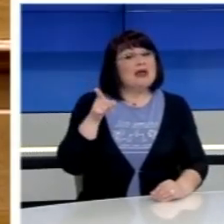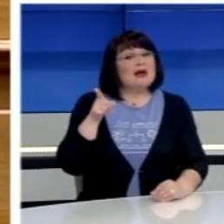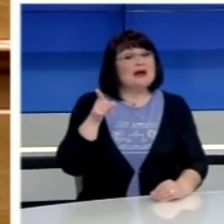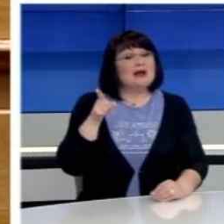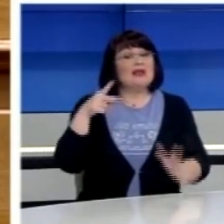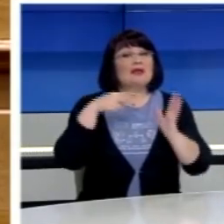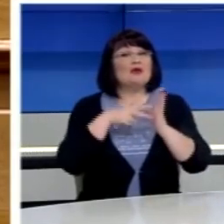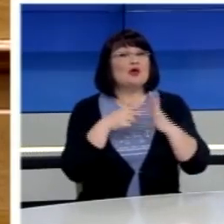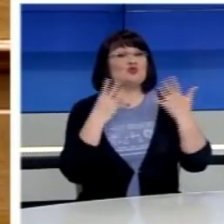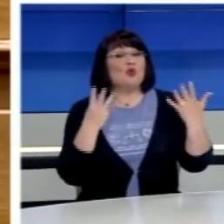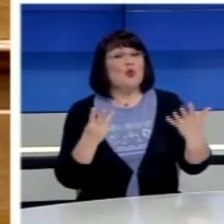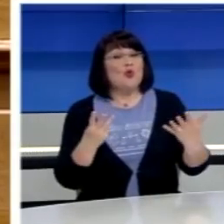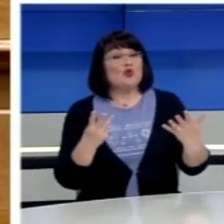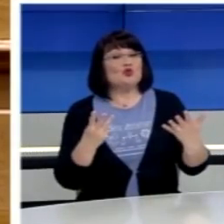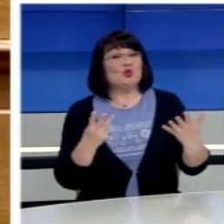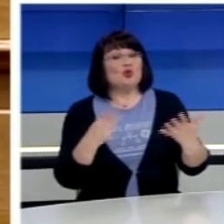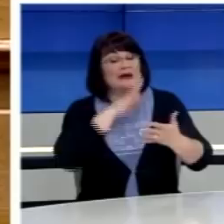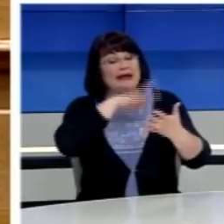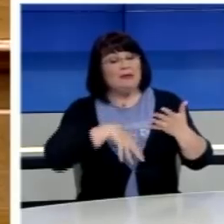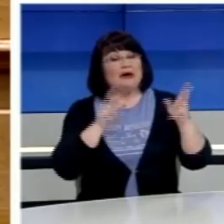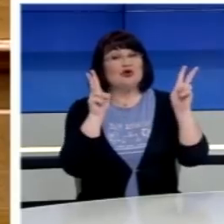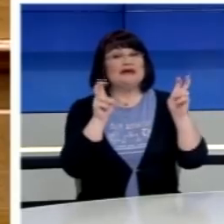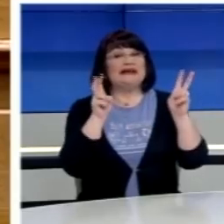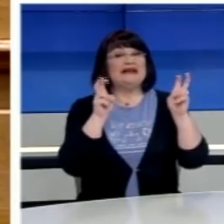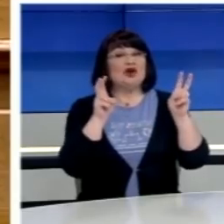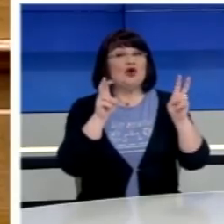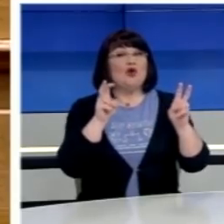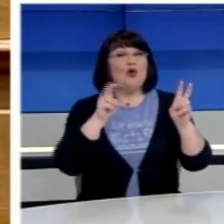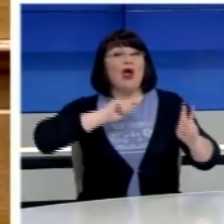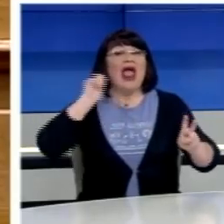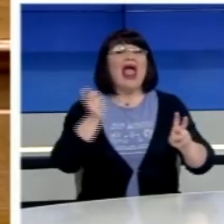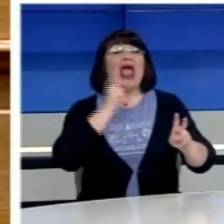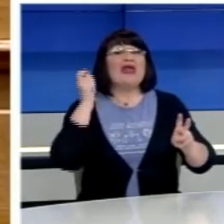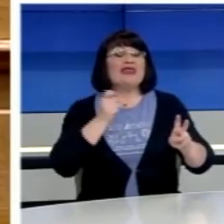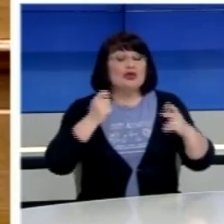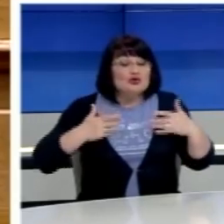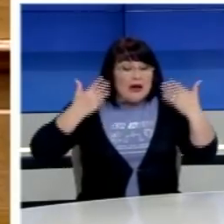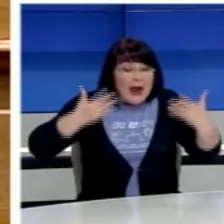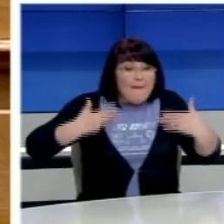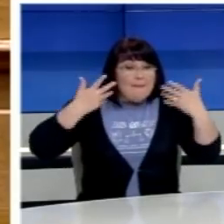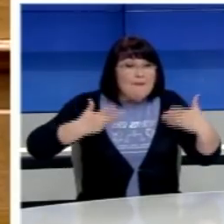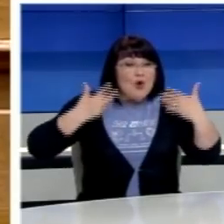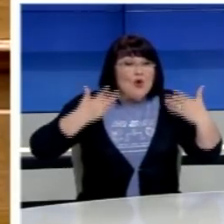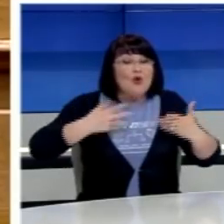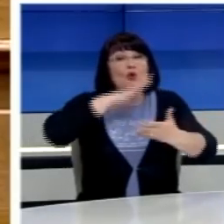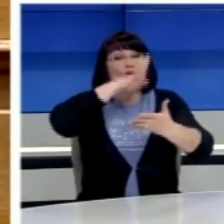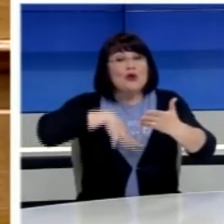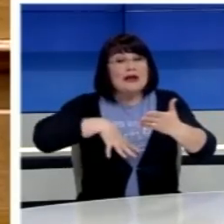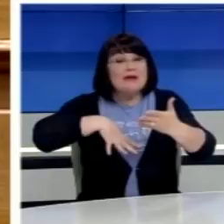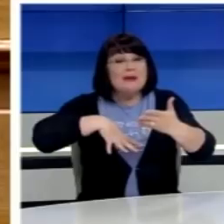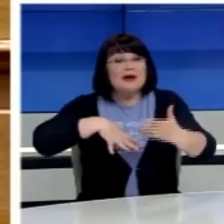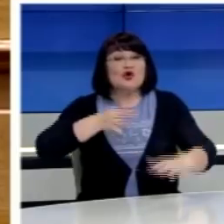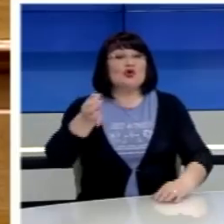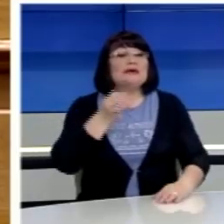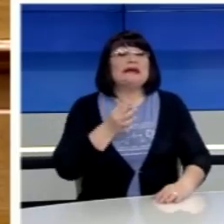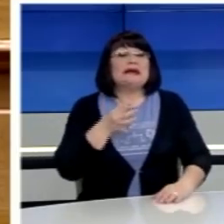του 2008 με τίτλο «Ένα έθνος υπολογοδοσία»? Σε αυτό το κείμενο λοιπόν έμπαινε άλλη μια